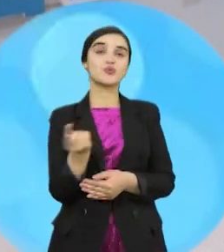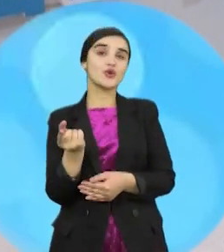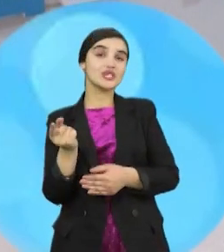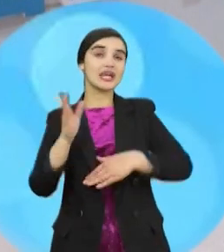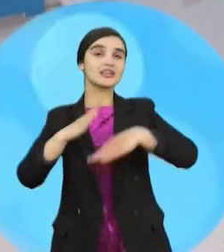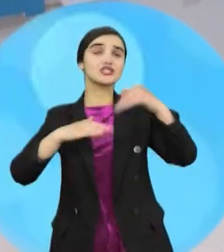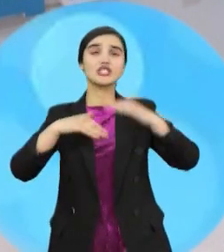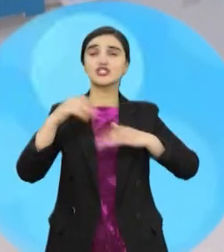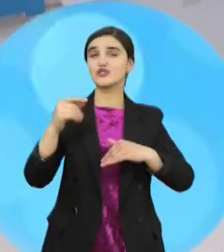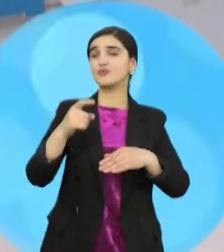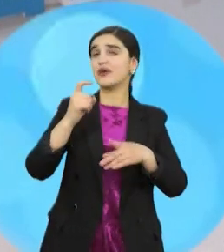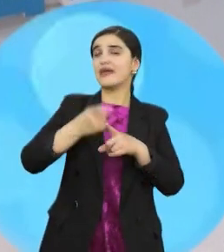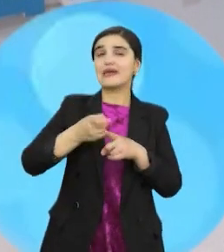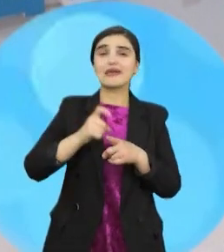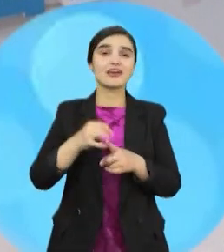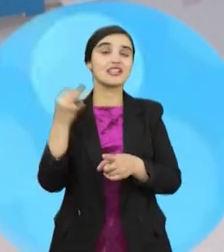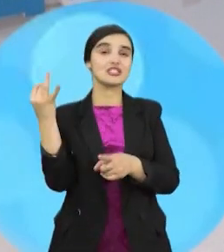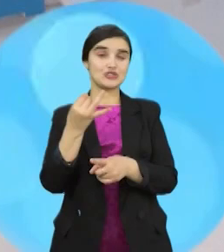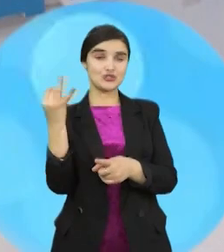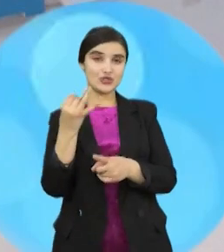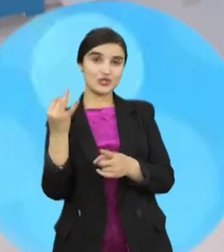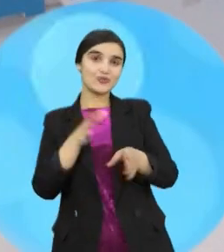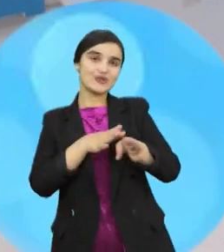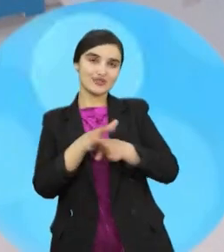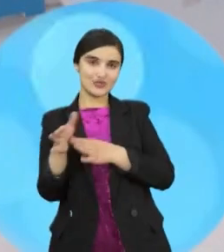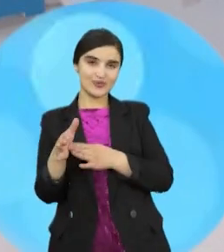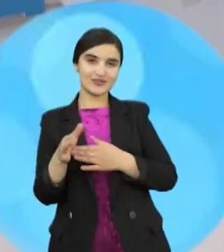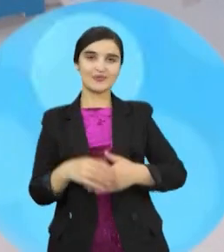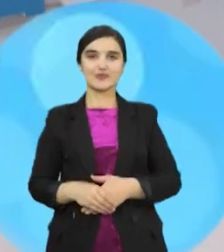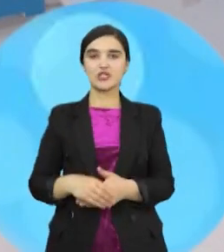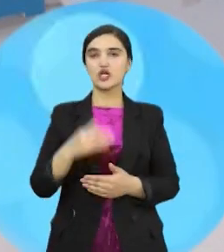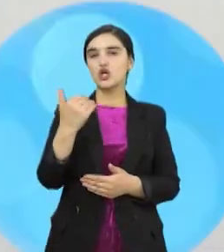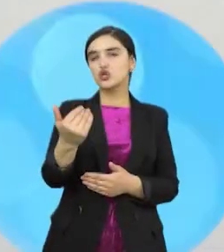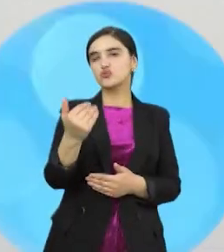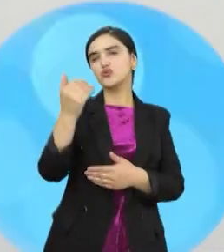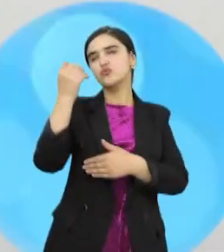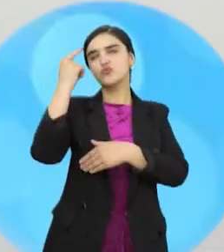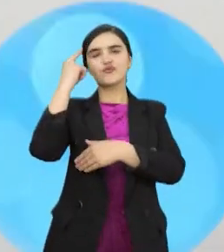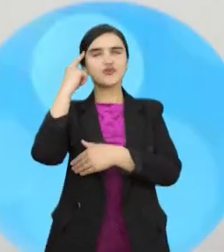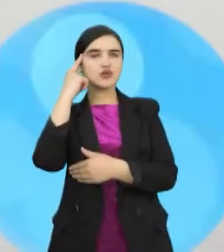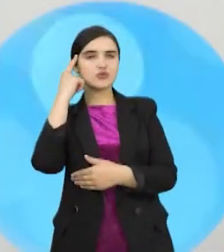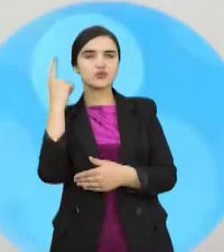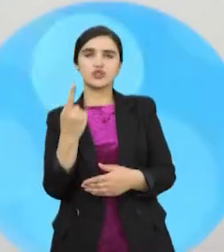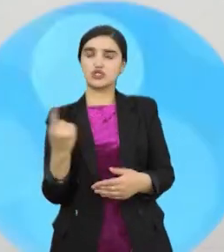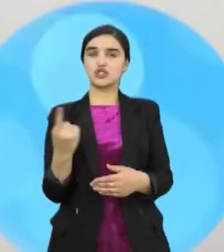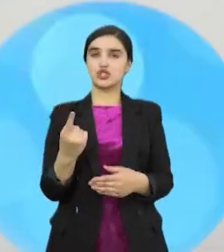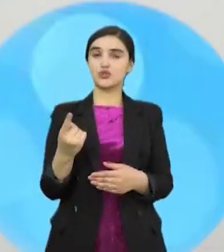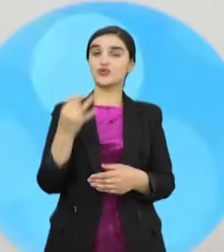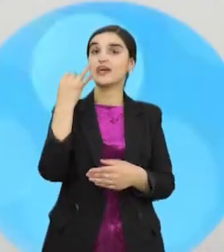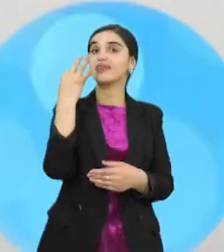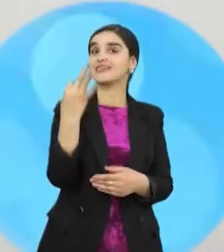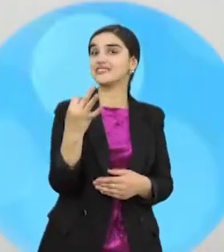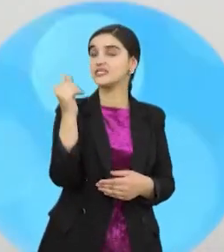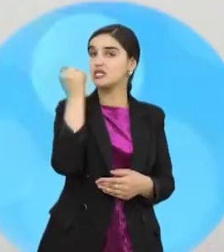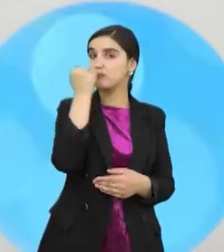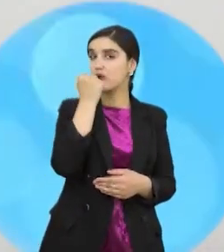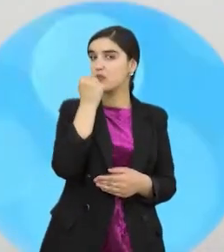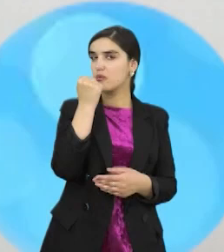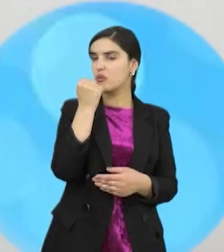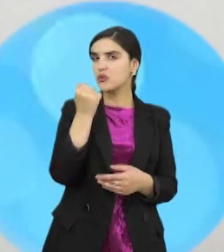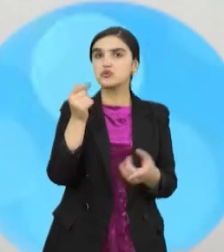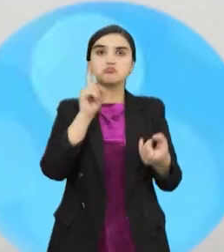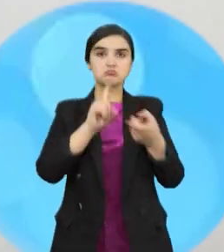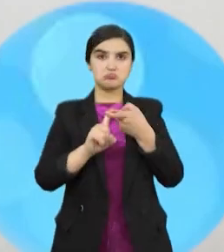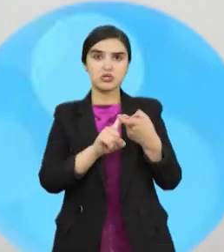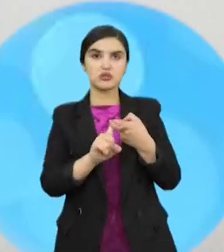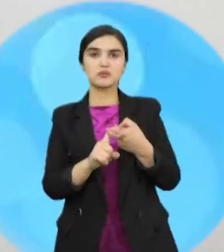مواد ما یک تجربه خیلی شوق‌آور اجرا میکنیم. شما ممکن فکر میکنید که چگونه این سه مواد